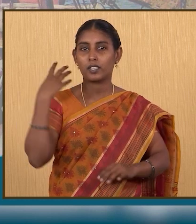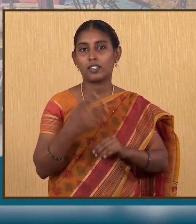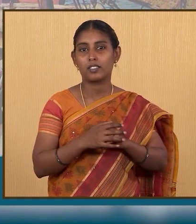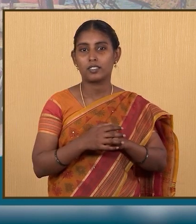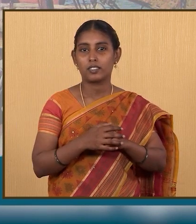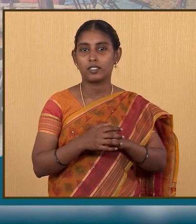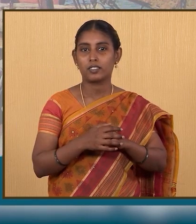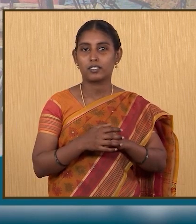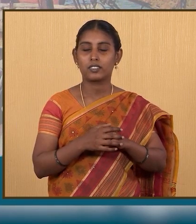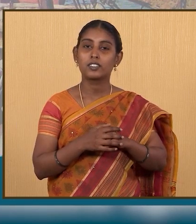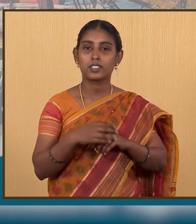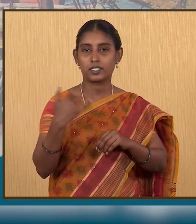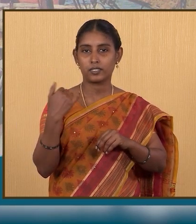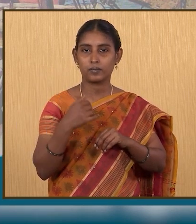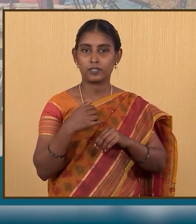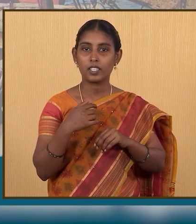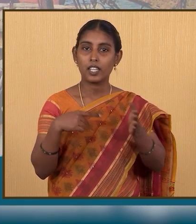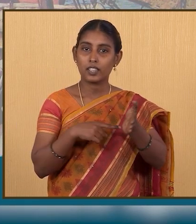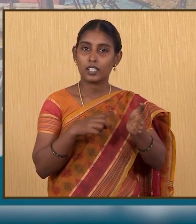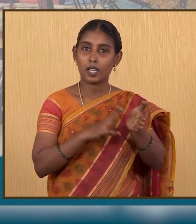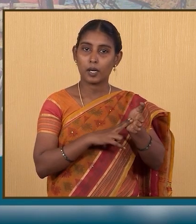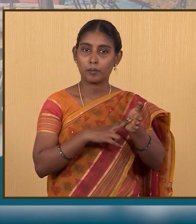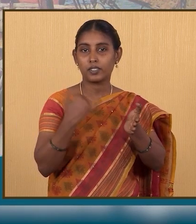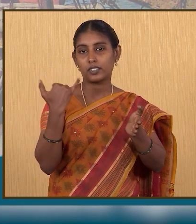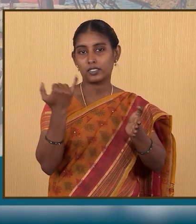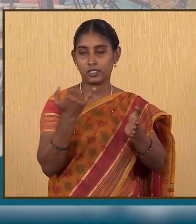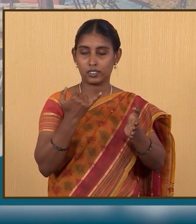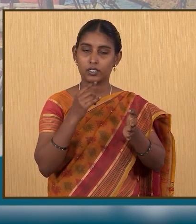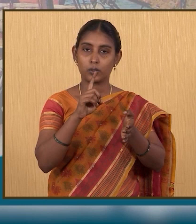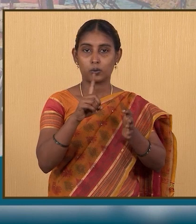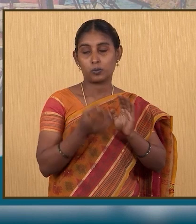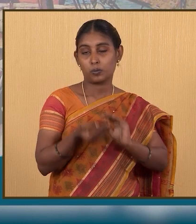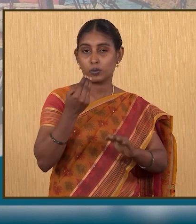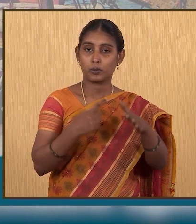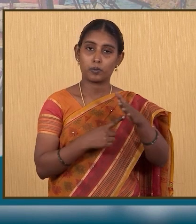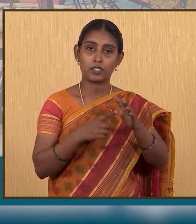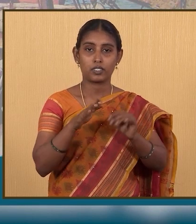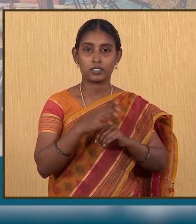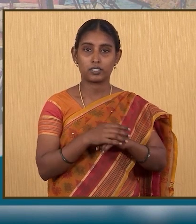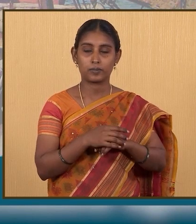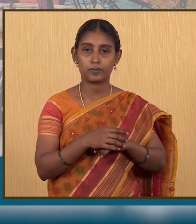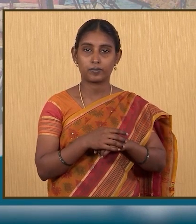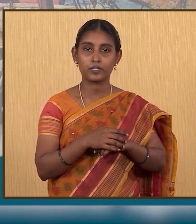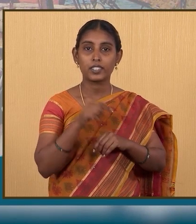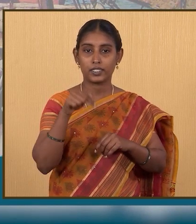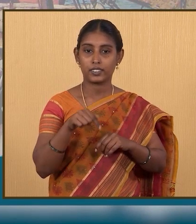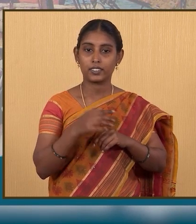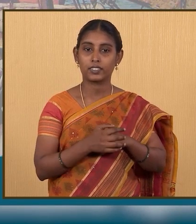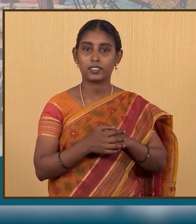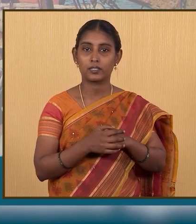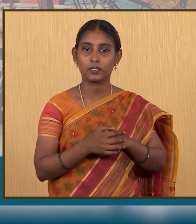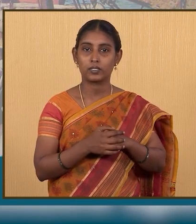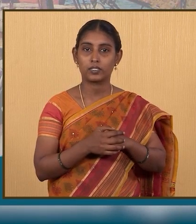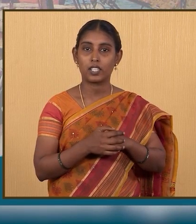பழமையான ஆவண காப்பகம் அப்படின்னு சொன்னோன்னா நம்ம தமிழ்நாடு ஆவண காப்பகமும் ஒன்று. அடுத்து